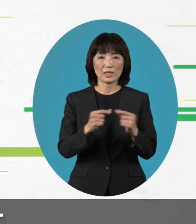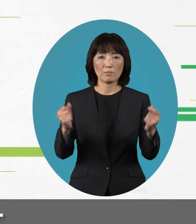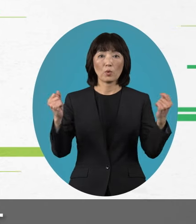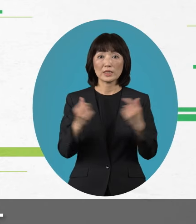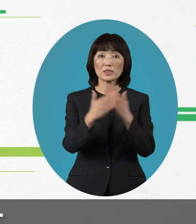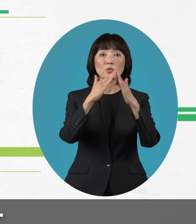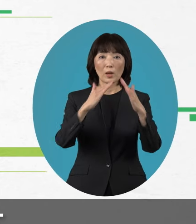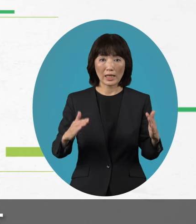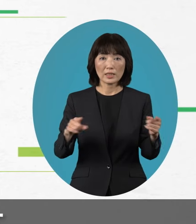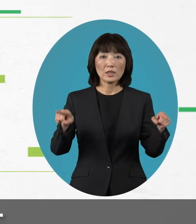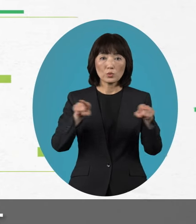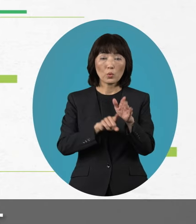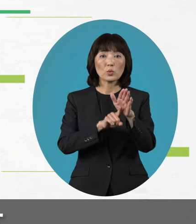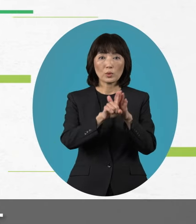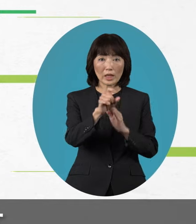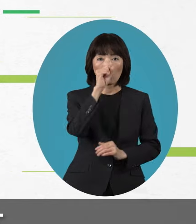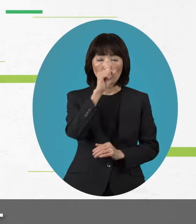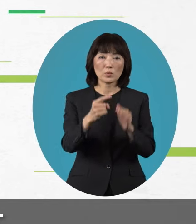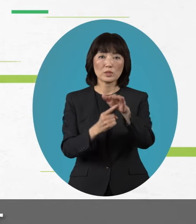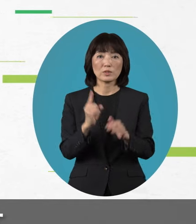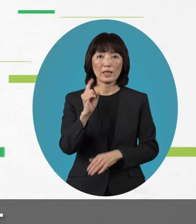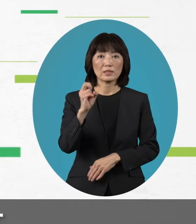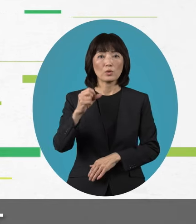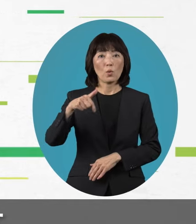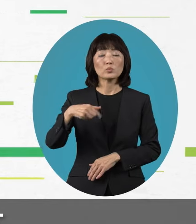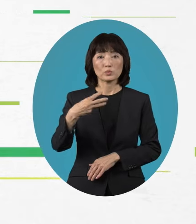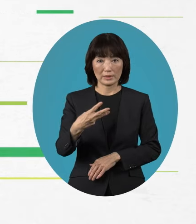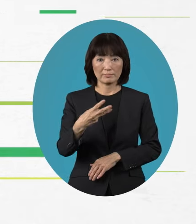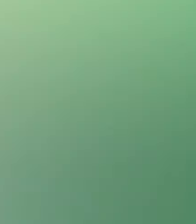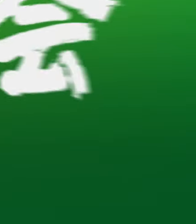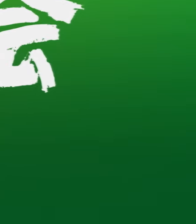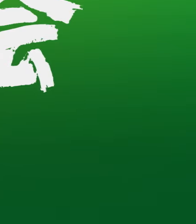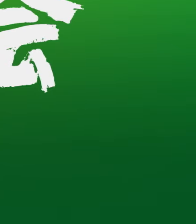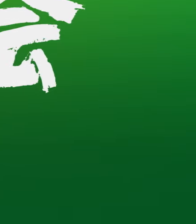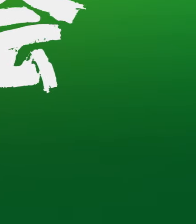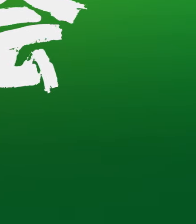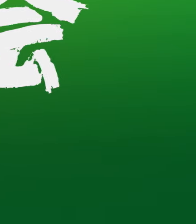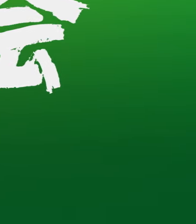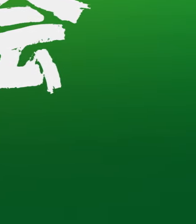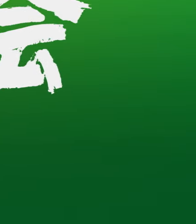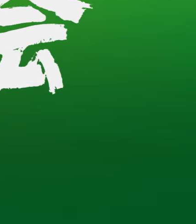日本維新の会共同代表の吉村博文です。